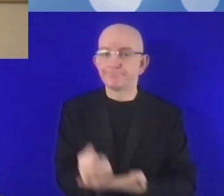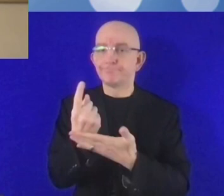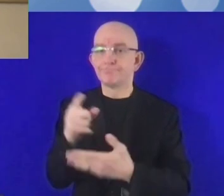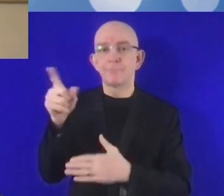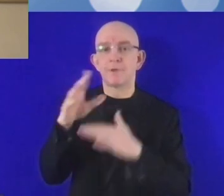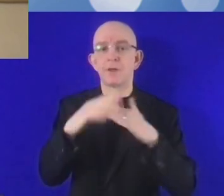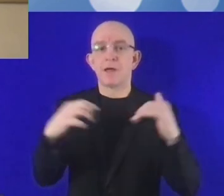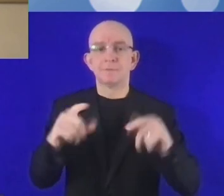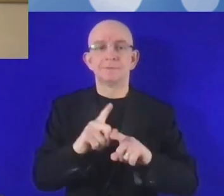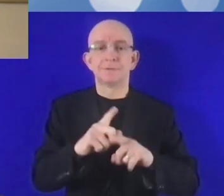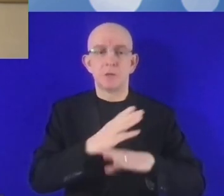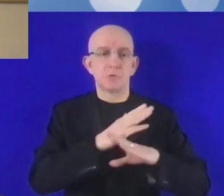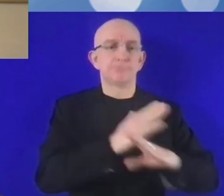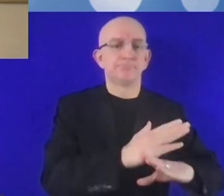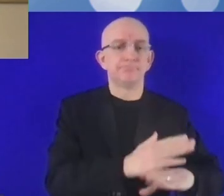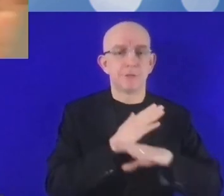我们也